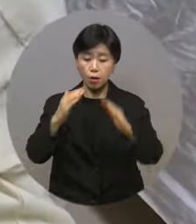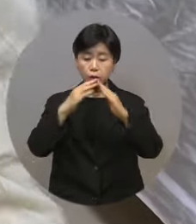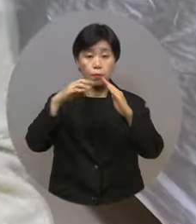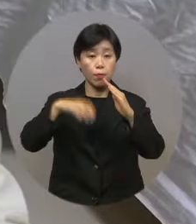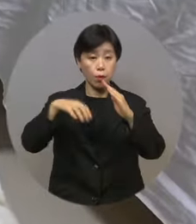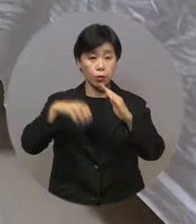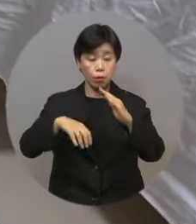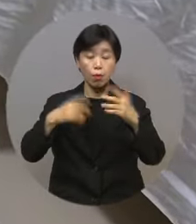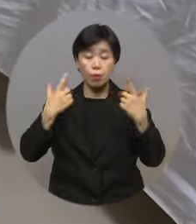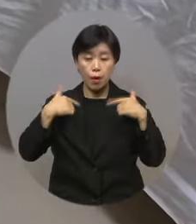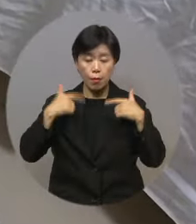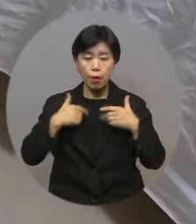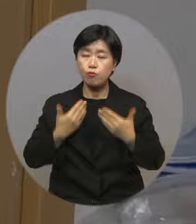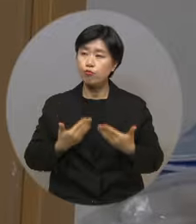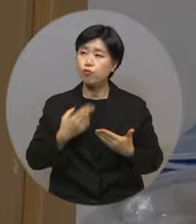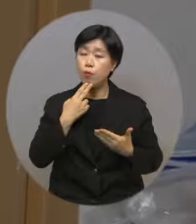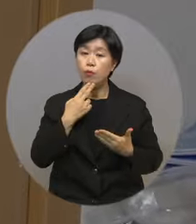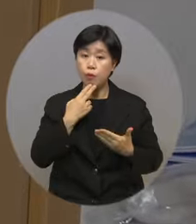것 같아요.